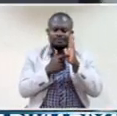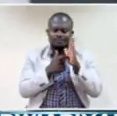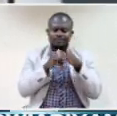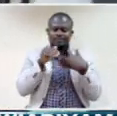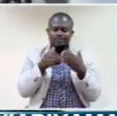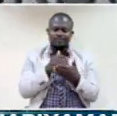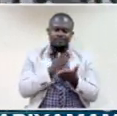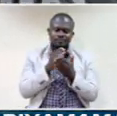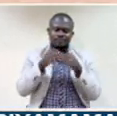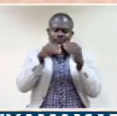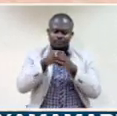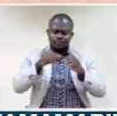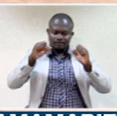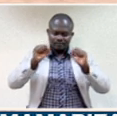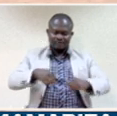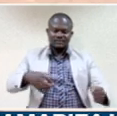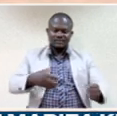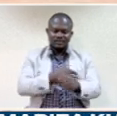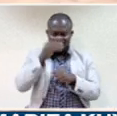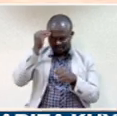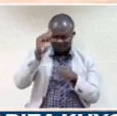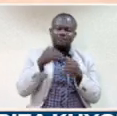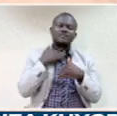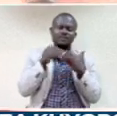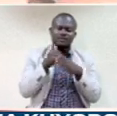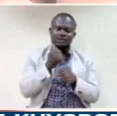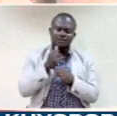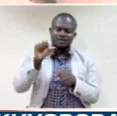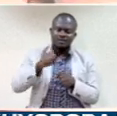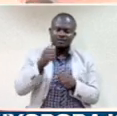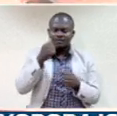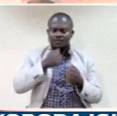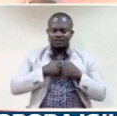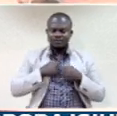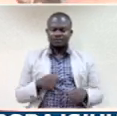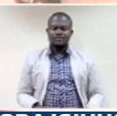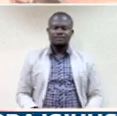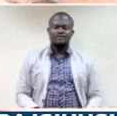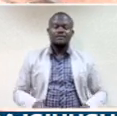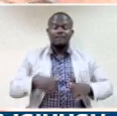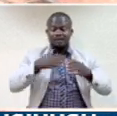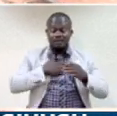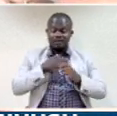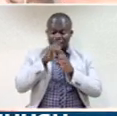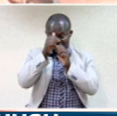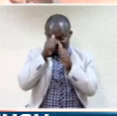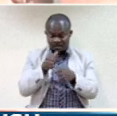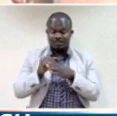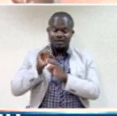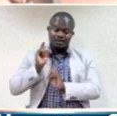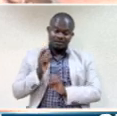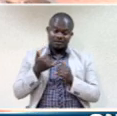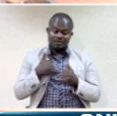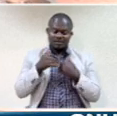kiranguruye cy'ubuyobozi bushoboye n'ubutumwa kubifuza kugirira nabi u Rwanda ngiye nkurikije umutekano dufite ubu ngubu abo bantu mbona baba barimo